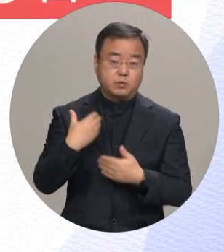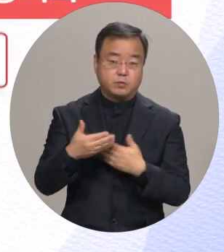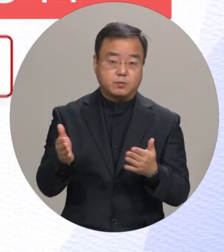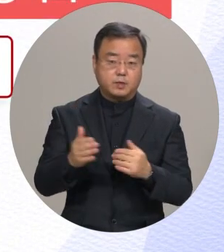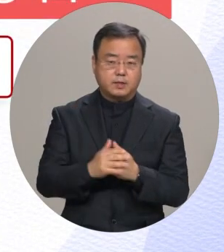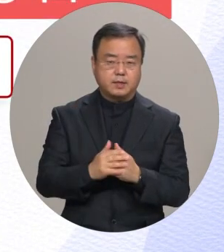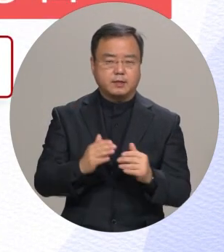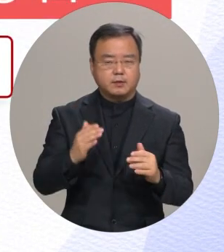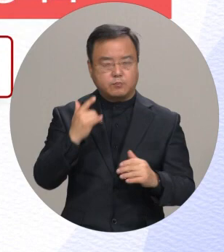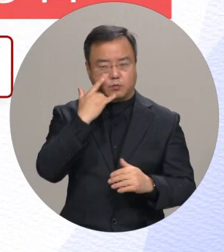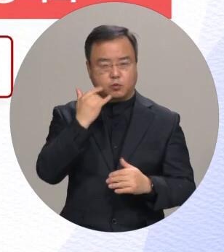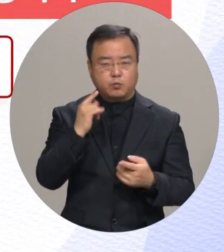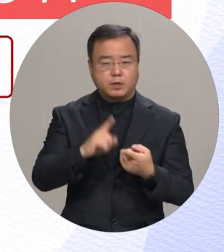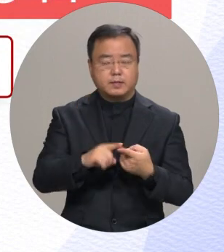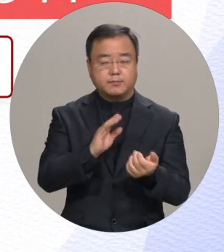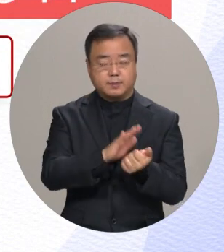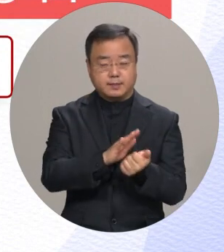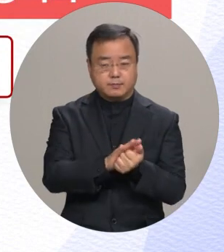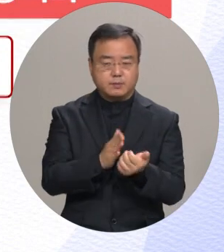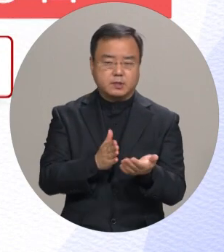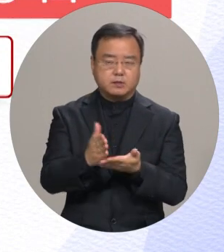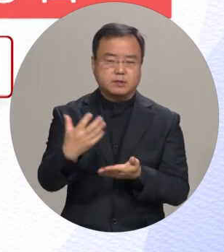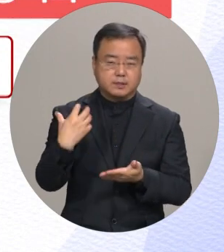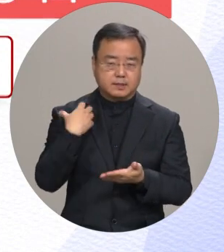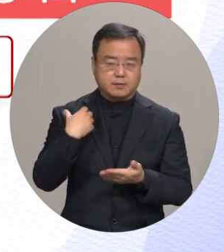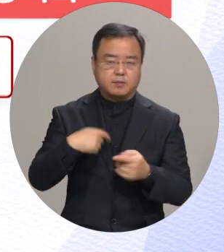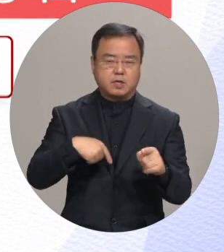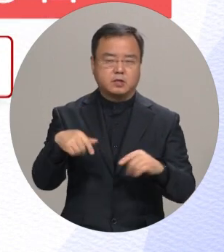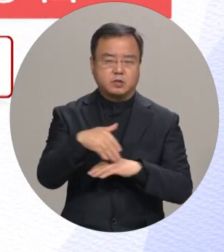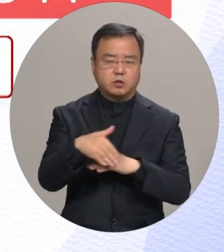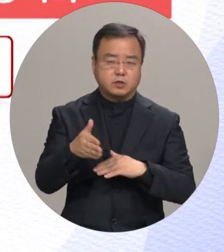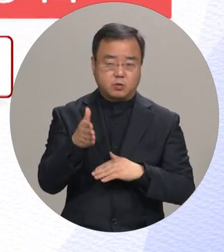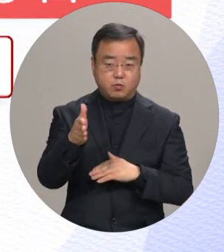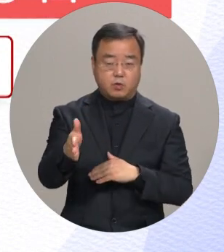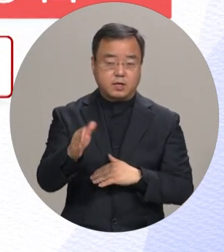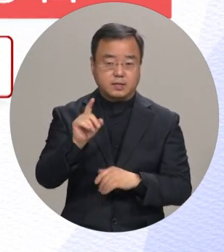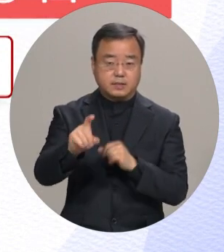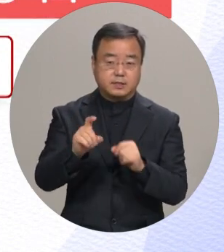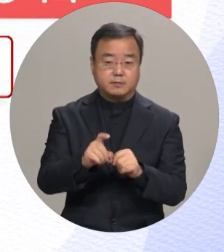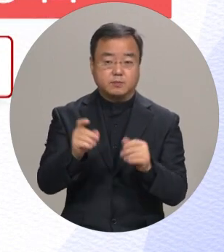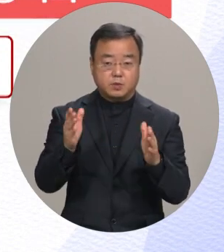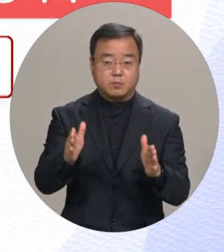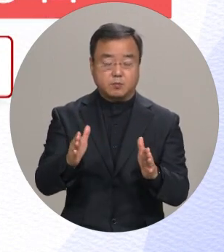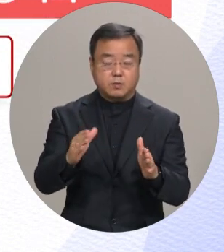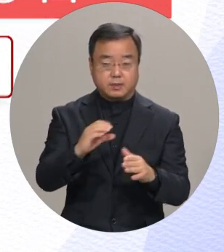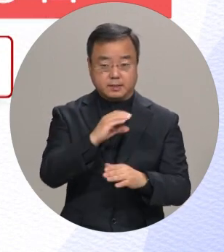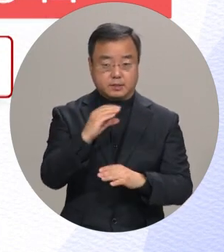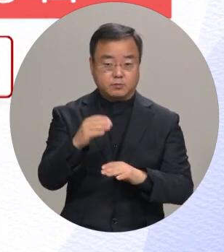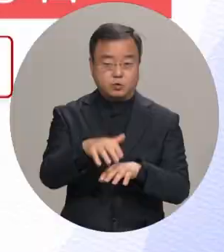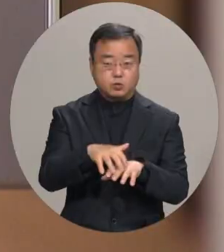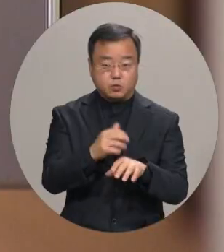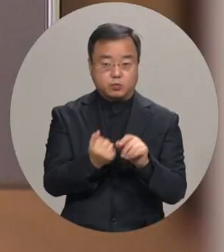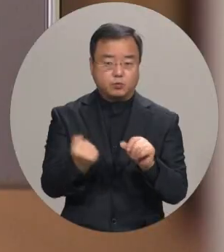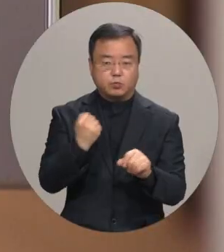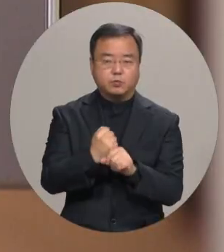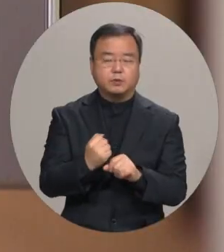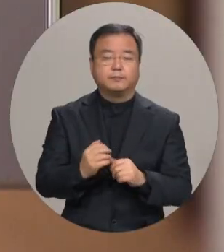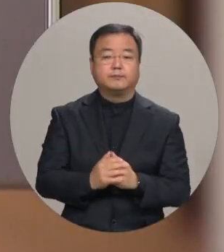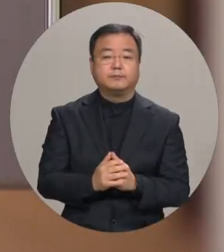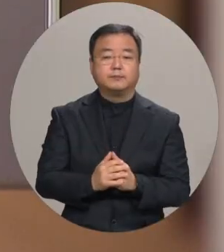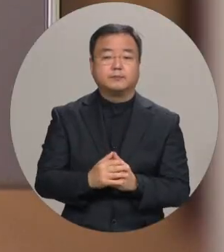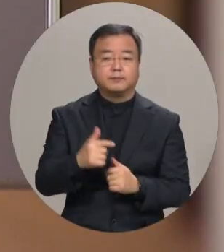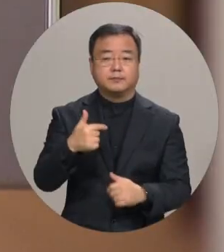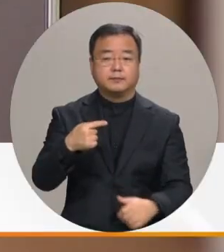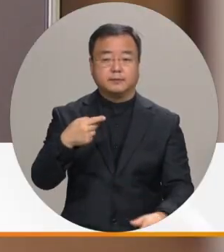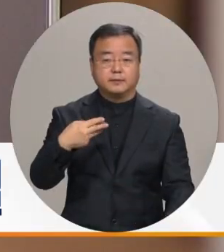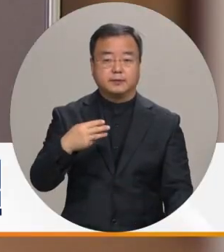특히 학부모에 대한 지원을 전담하는 학부모 정책관은 10여 년 만에 정규 조직으로 부활합니다. 또